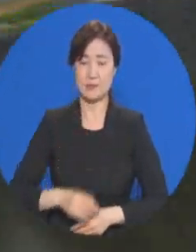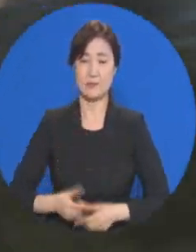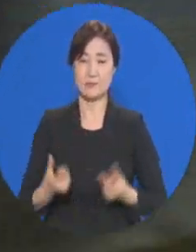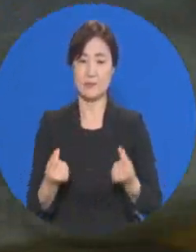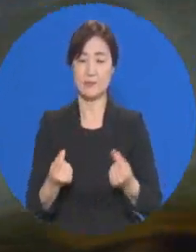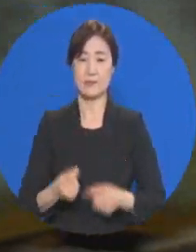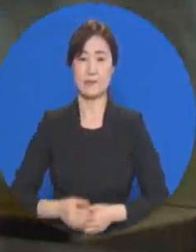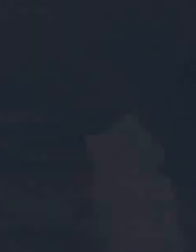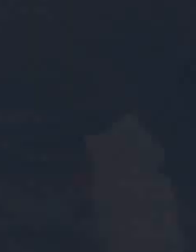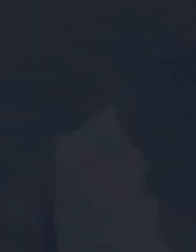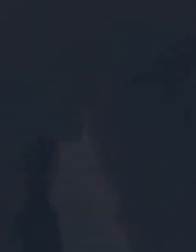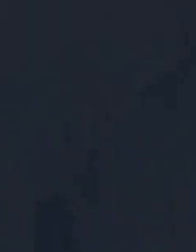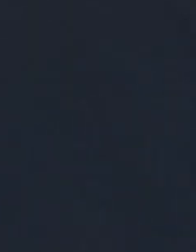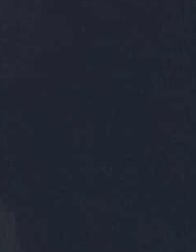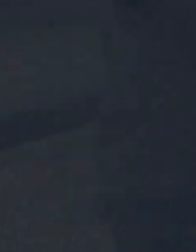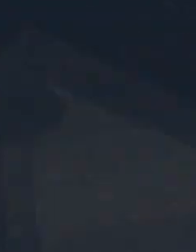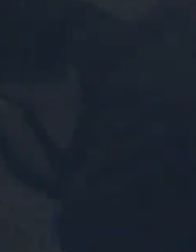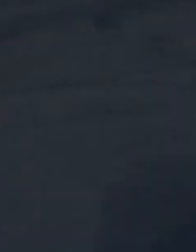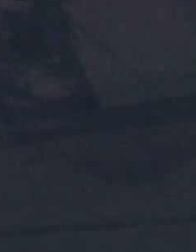박민주입니다.